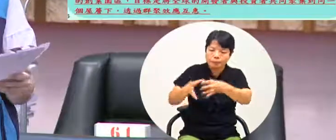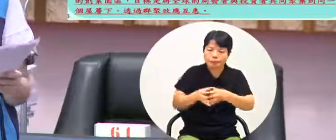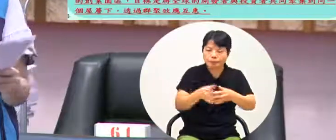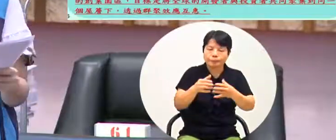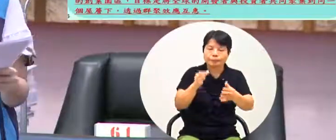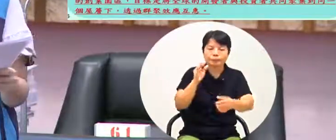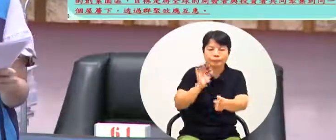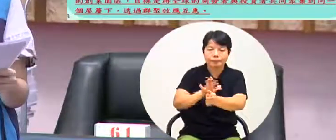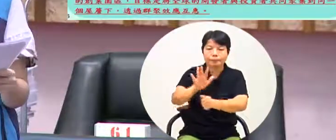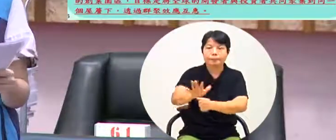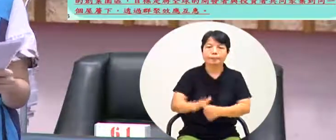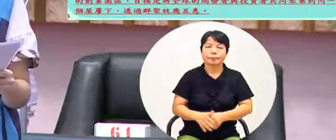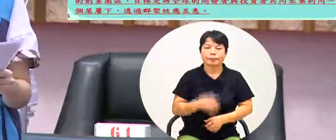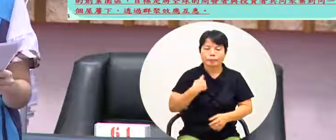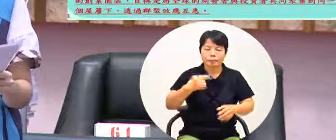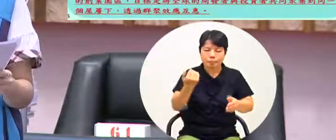在